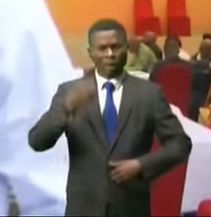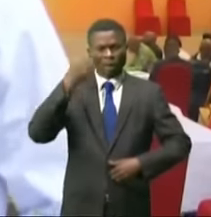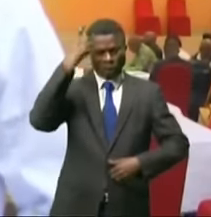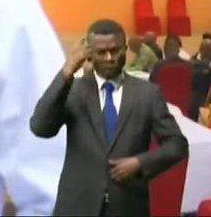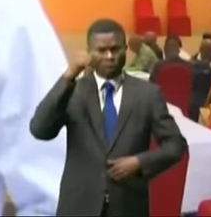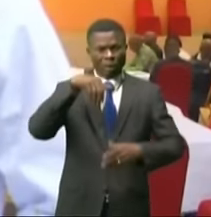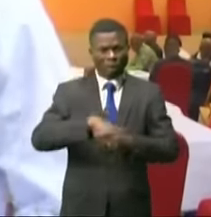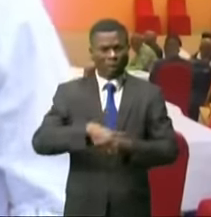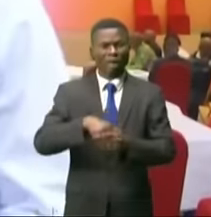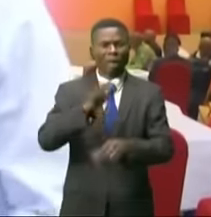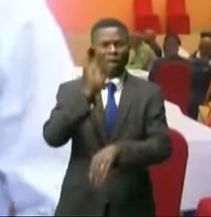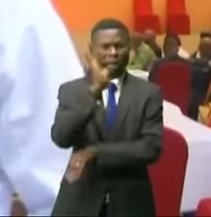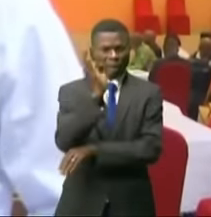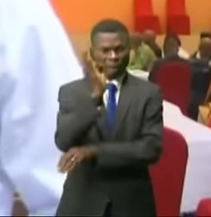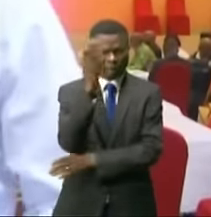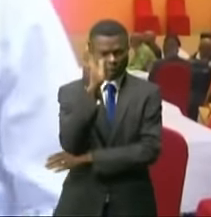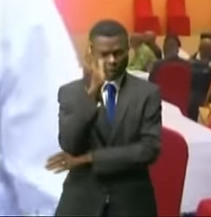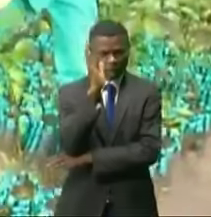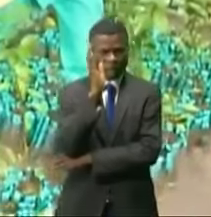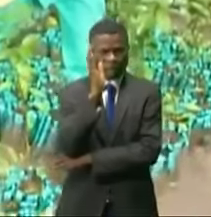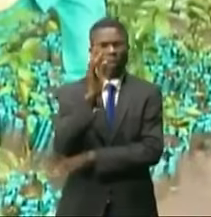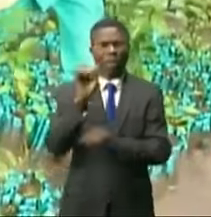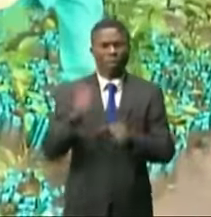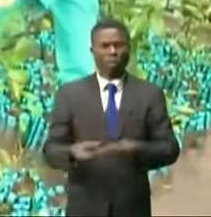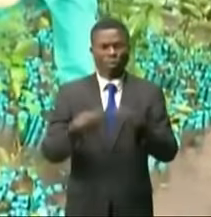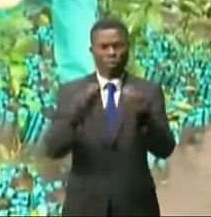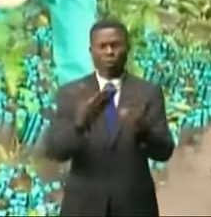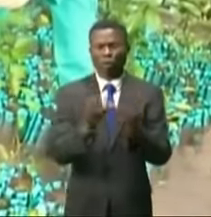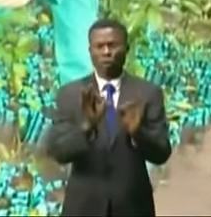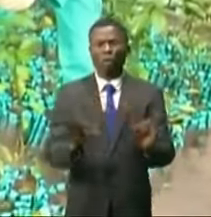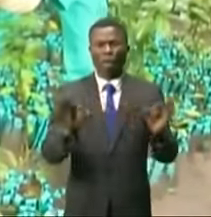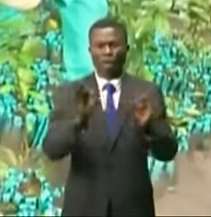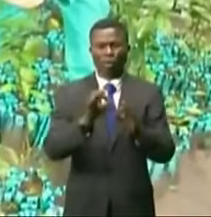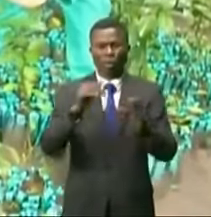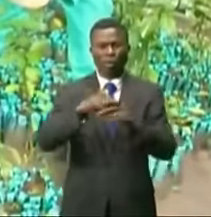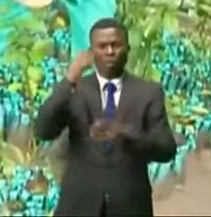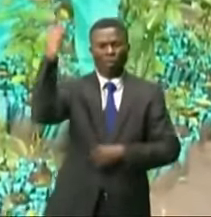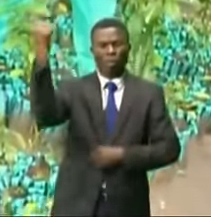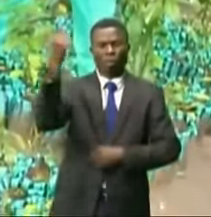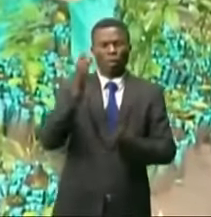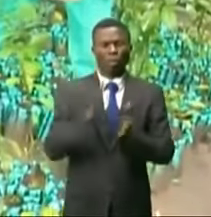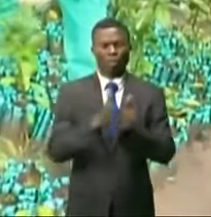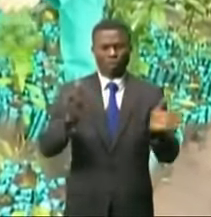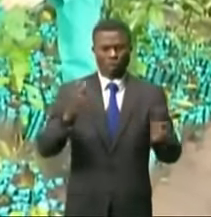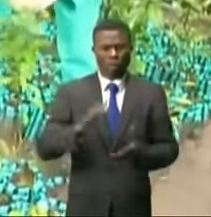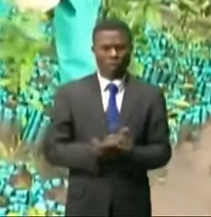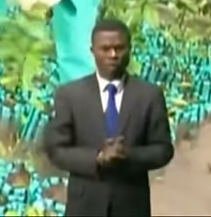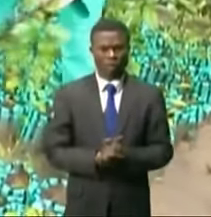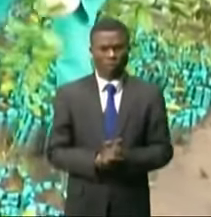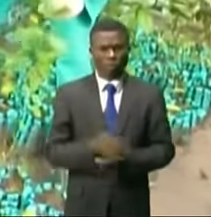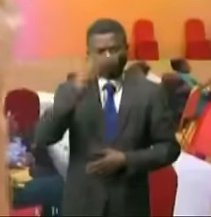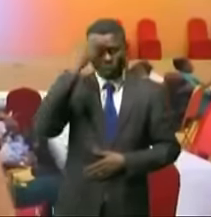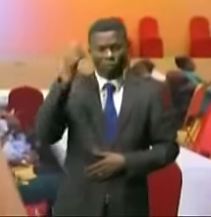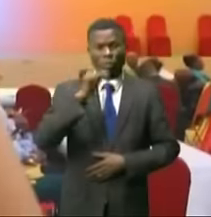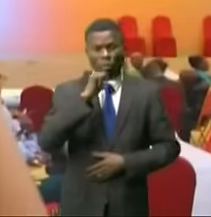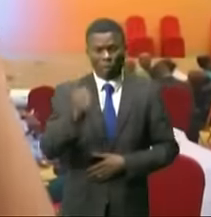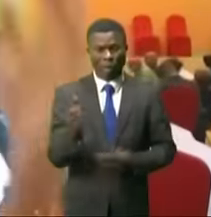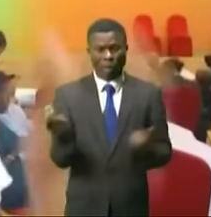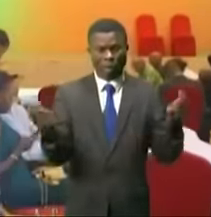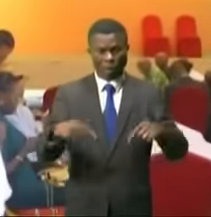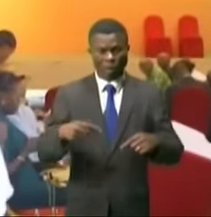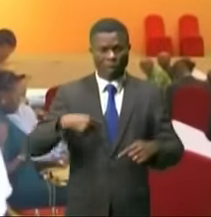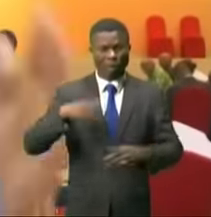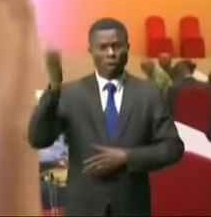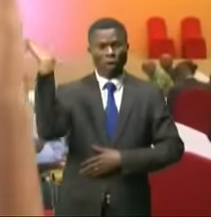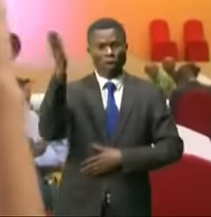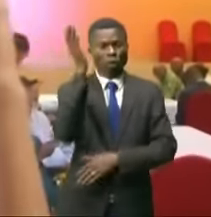les arbres, nous pouvons apporter quelque chose de grand pour le monde entier. Nous devons prendre conscience que quand nous